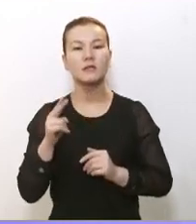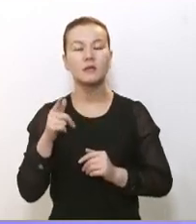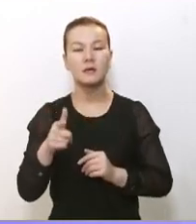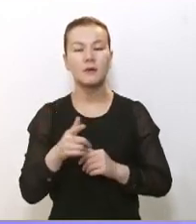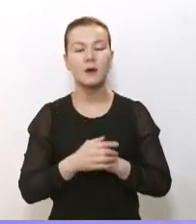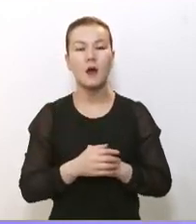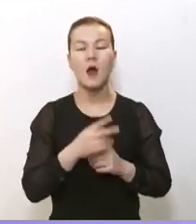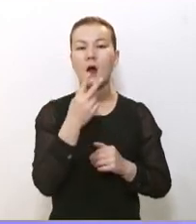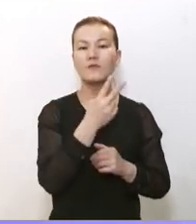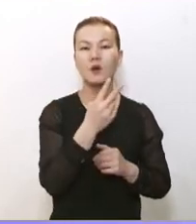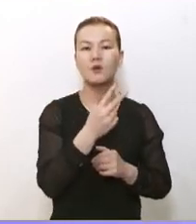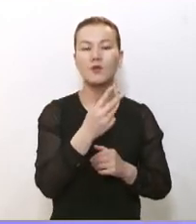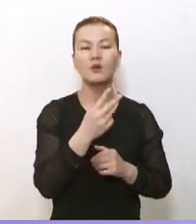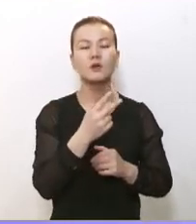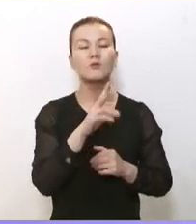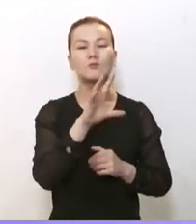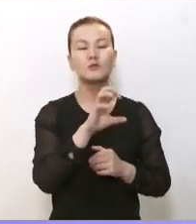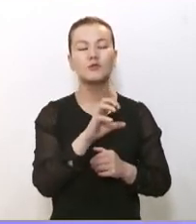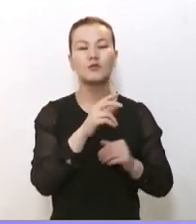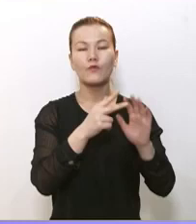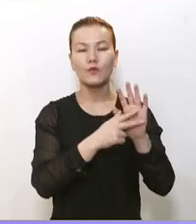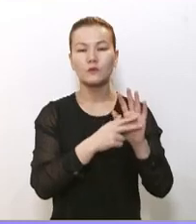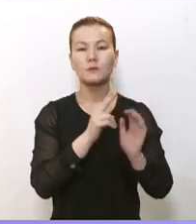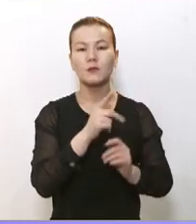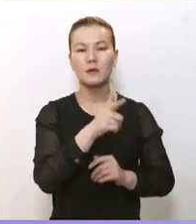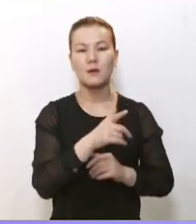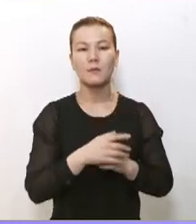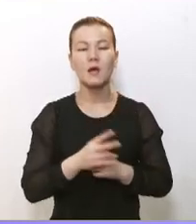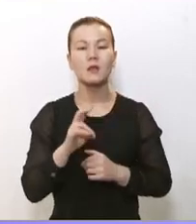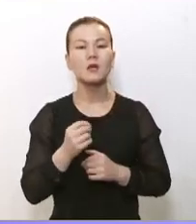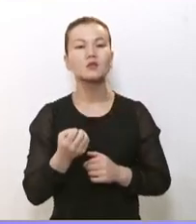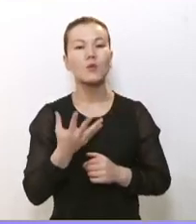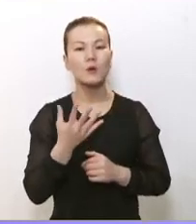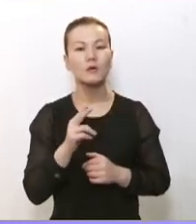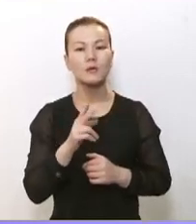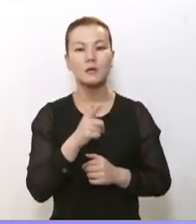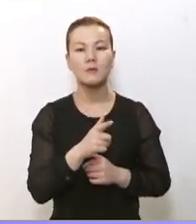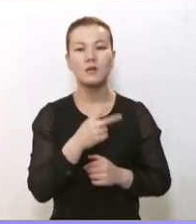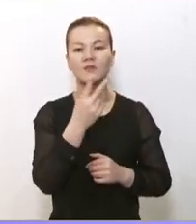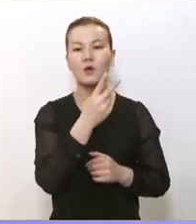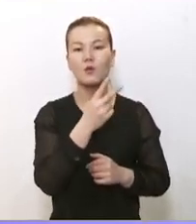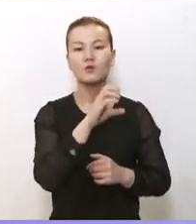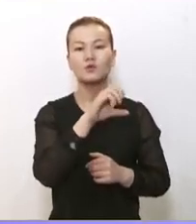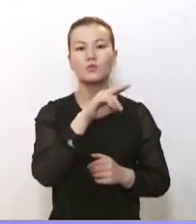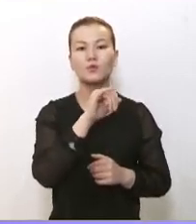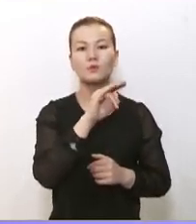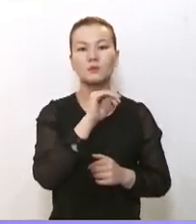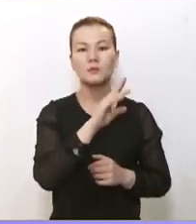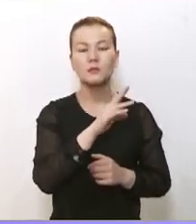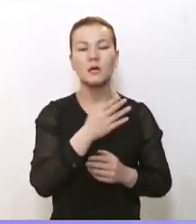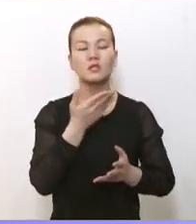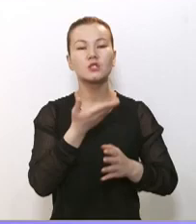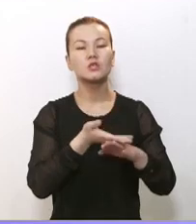Второй – 508 килограмм. На сколько килограммов второй спутник